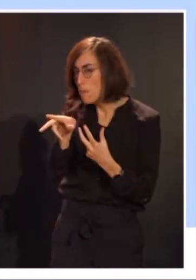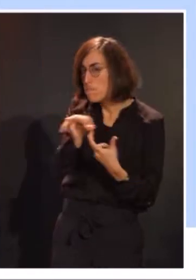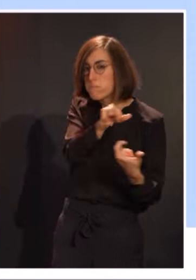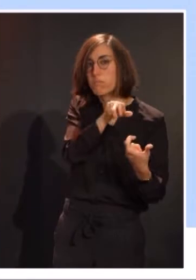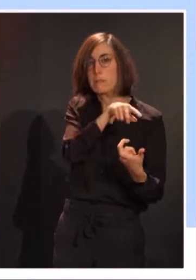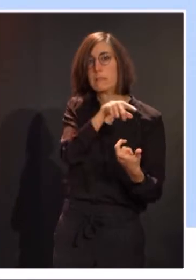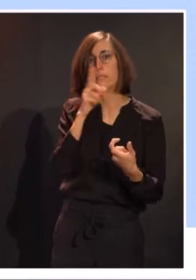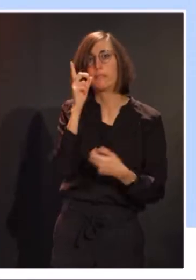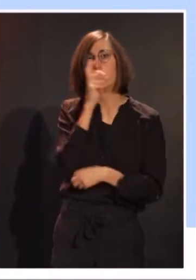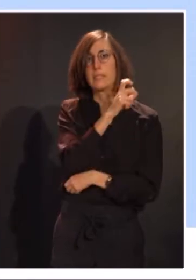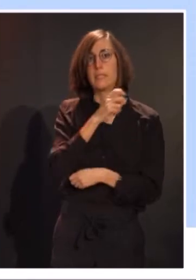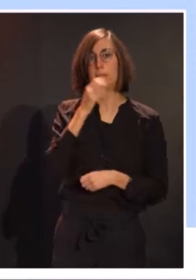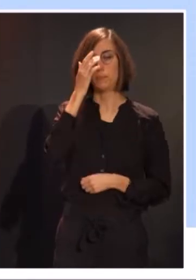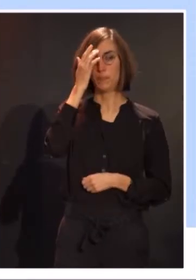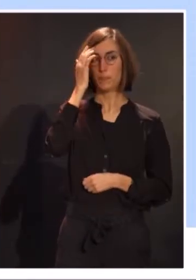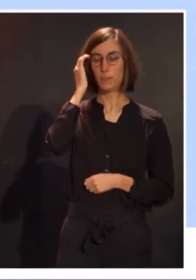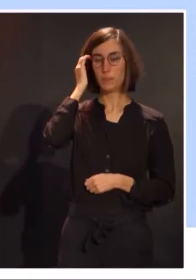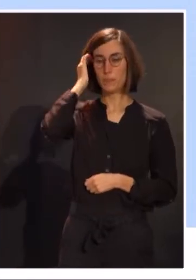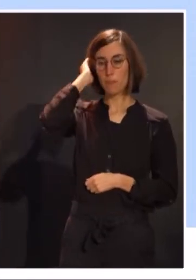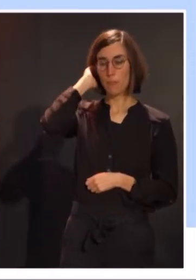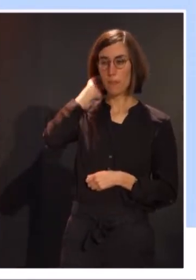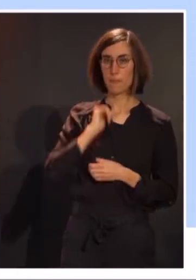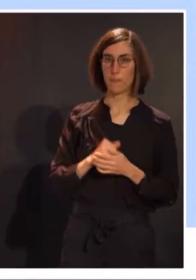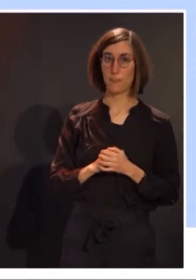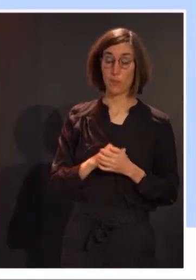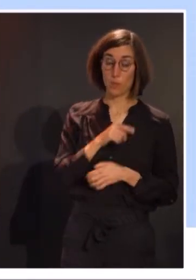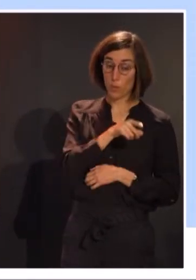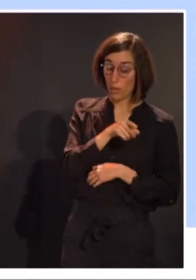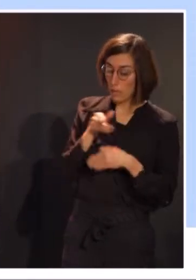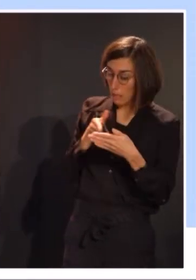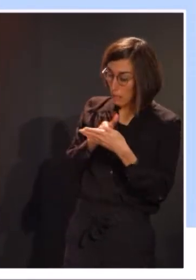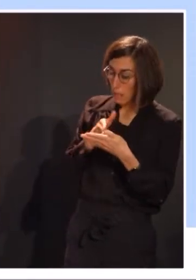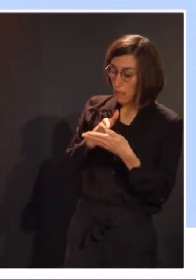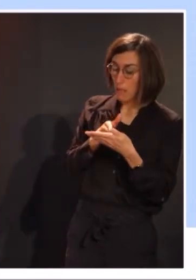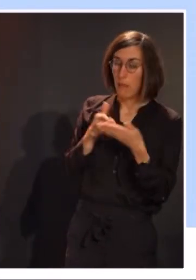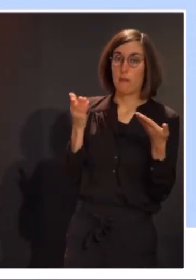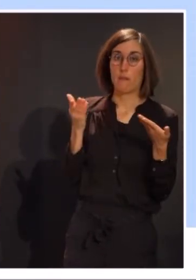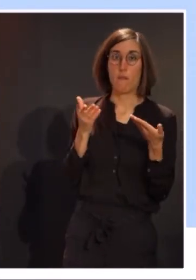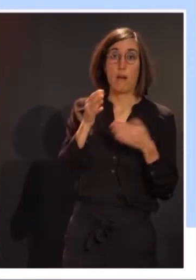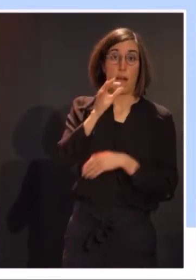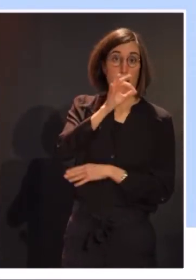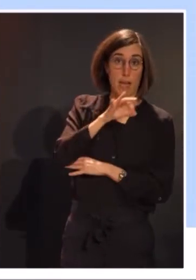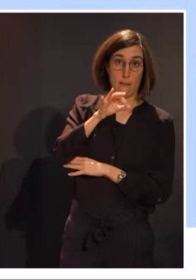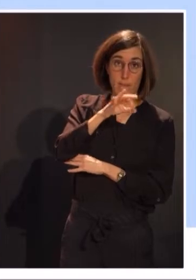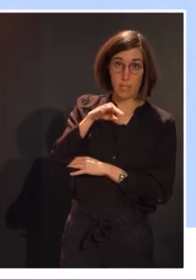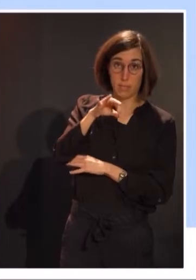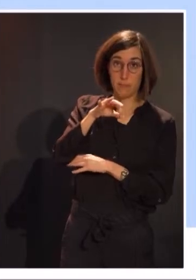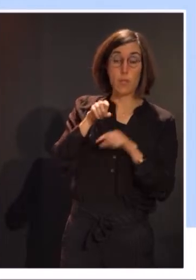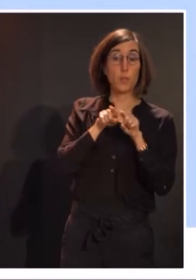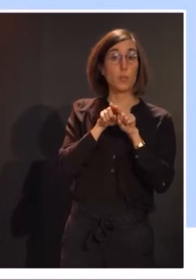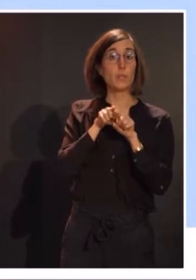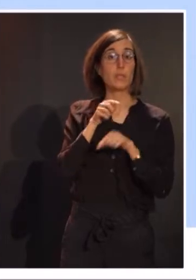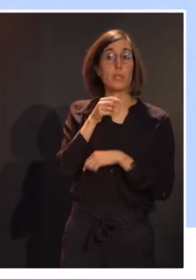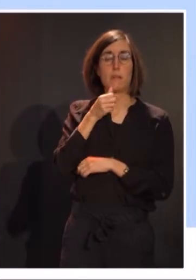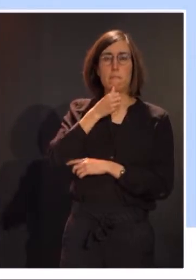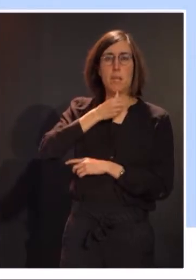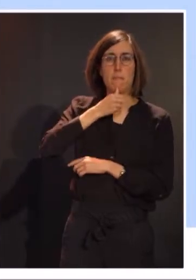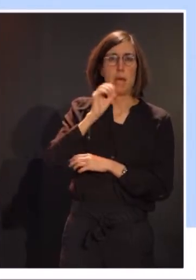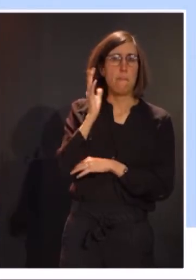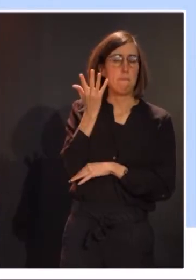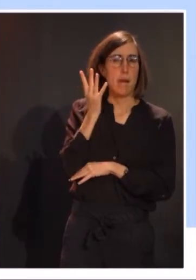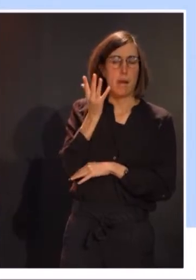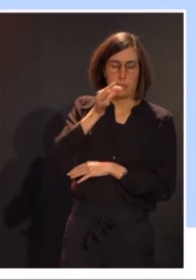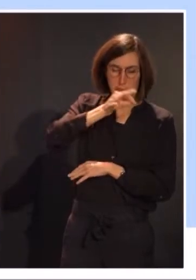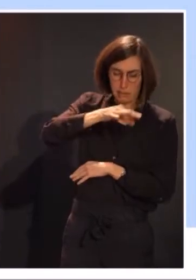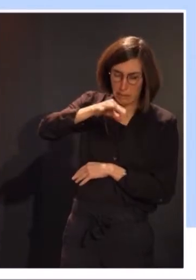Les difficultés qui persistaient, c'était des difficultés dans le graphisme, avec des douleurs dans la main lors de l'écriture et un manque